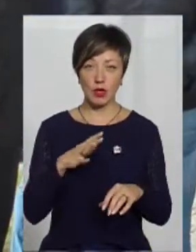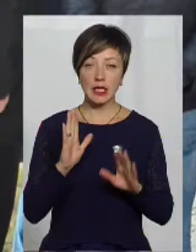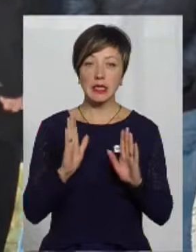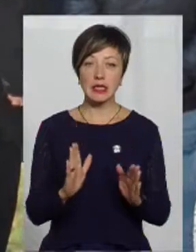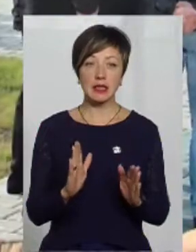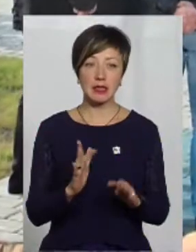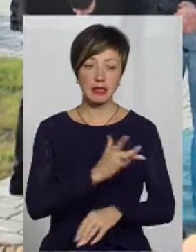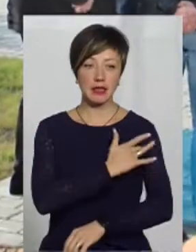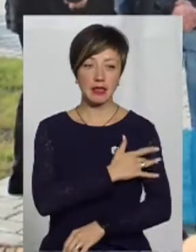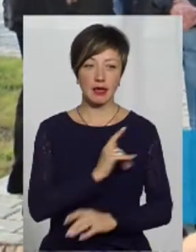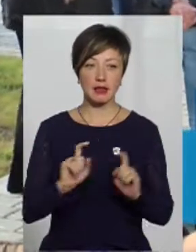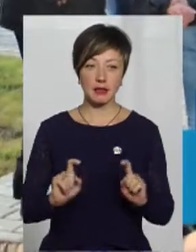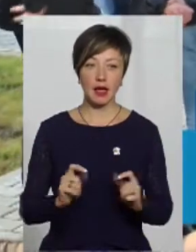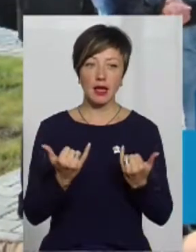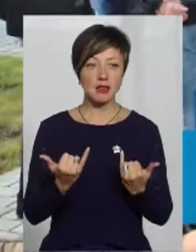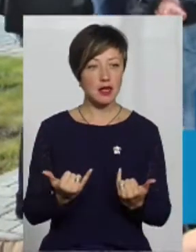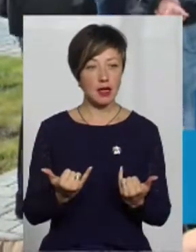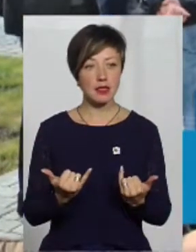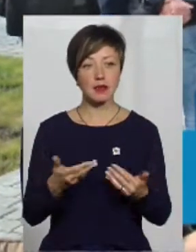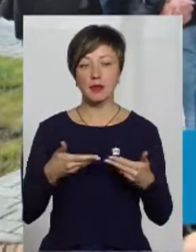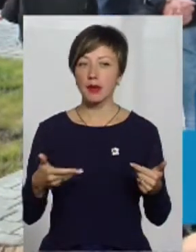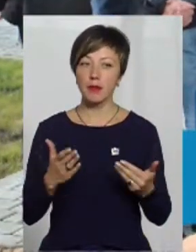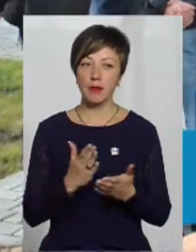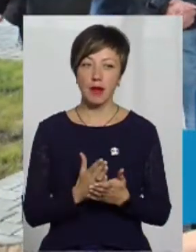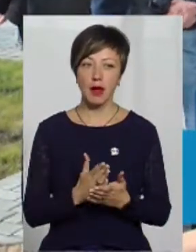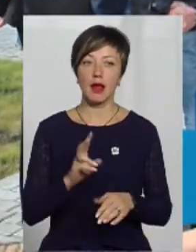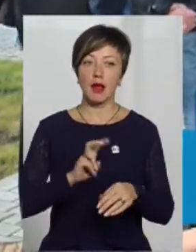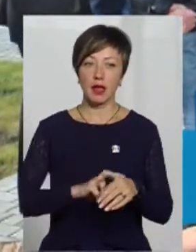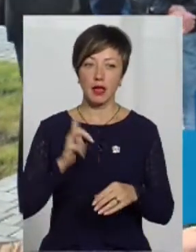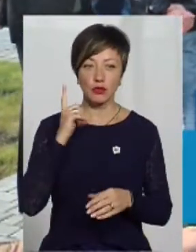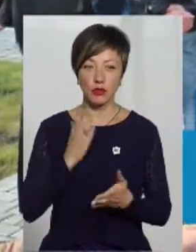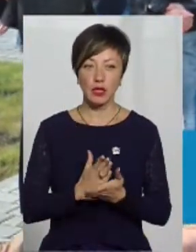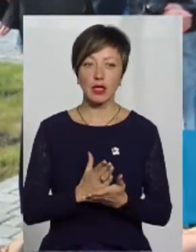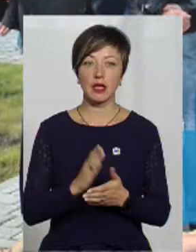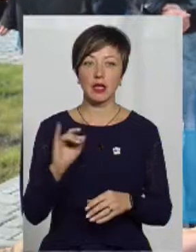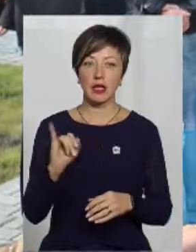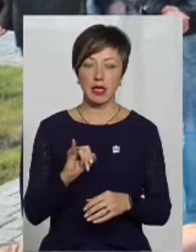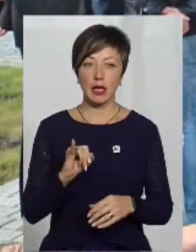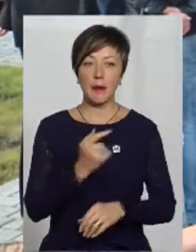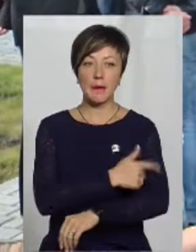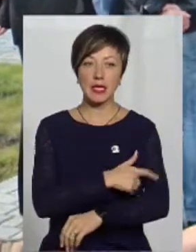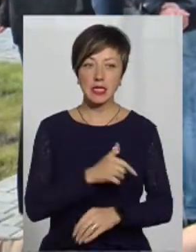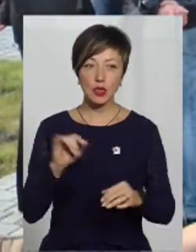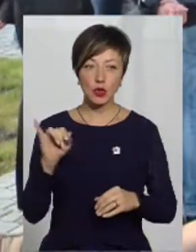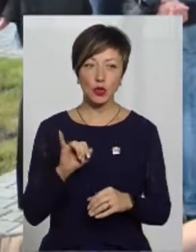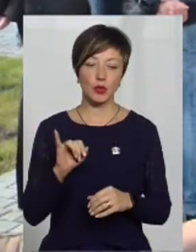санітарка сиділа. А зараз ми маємо от і лікаря чую, і медсестру,